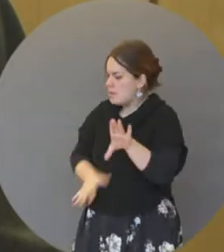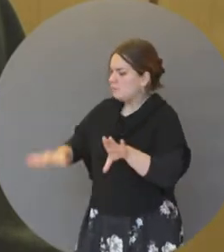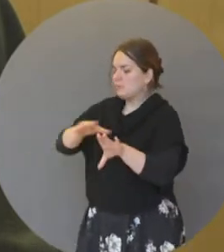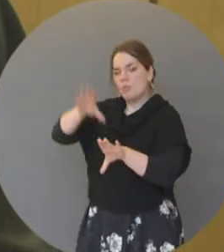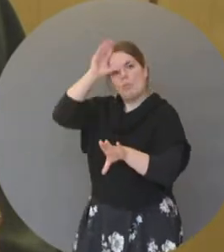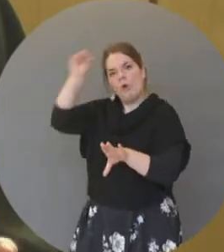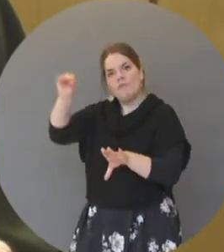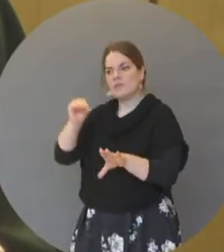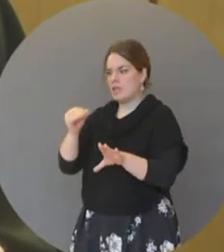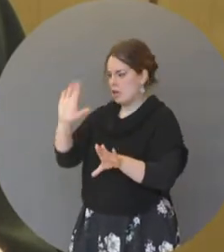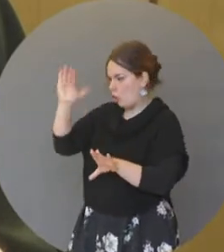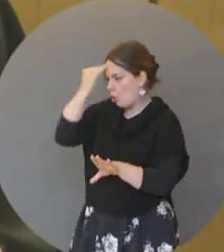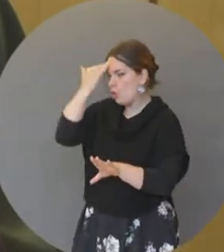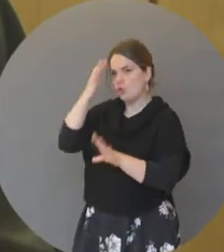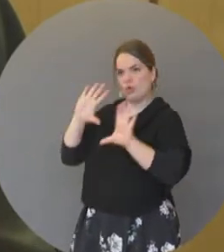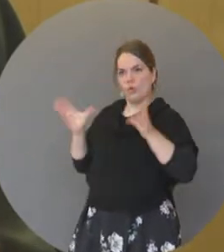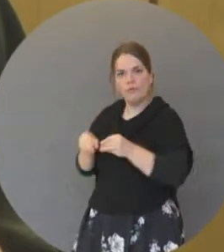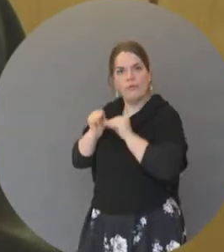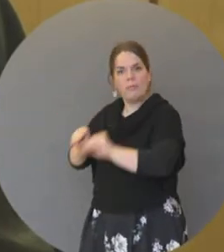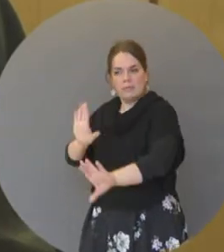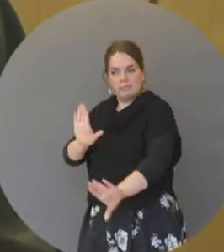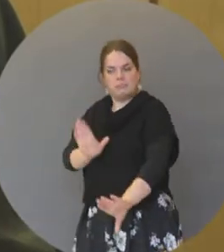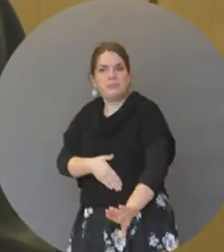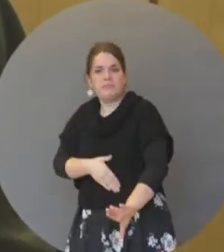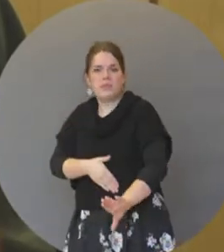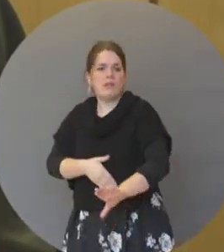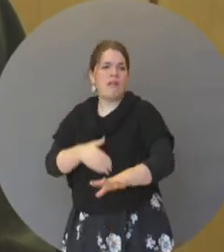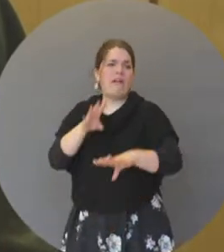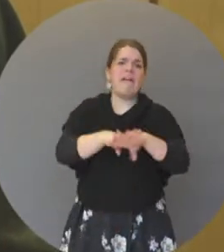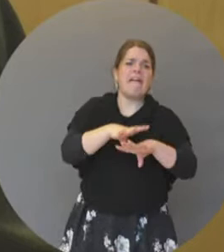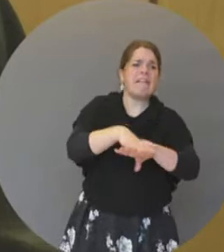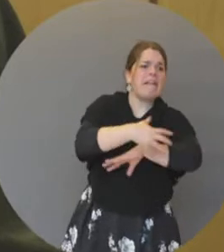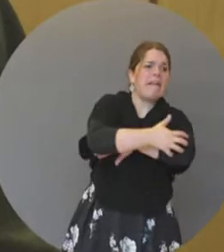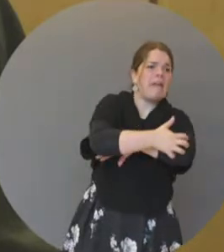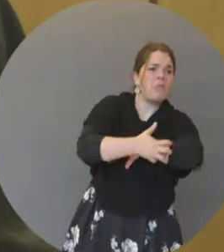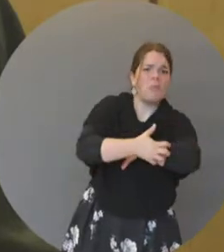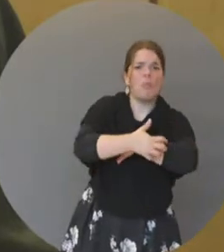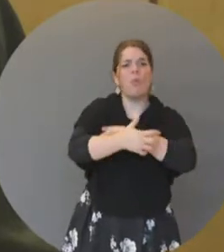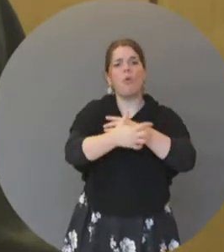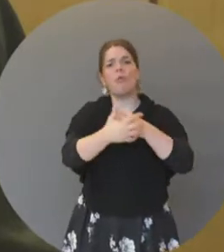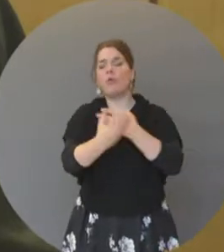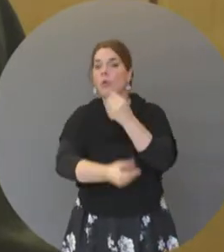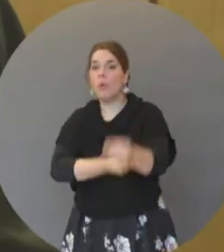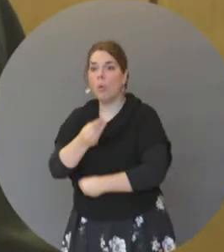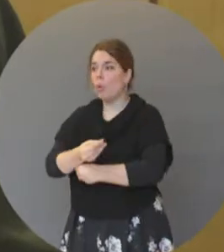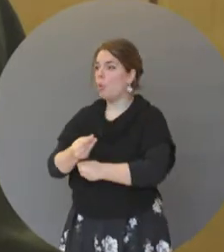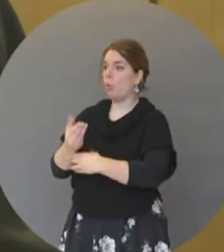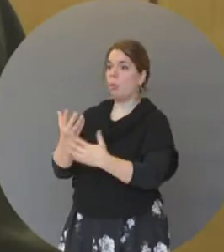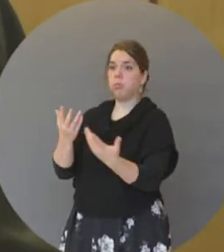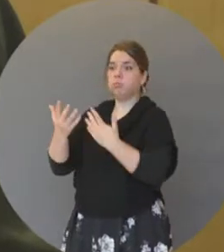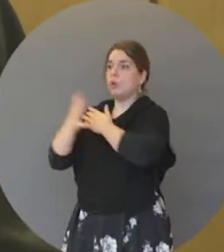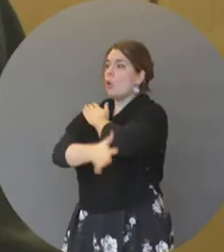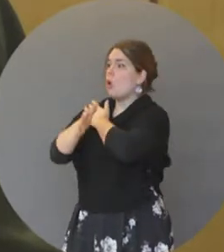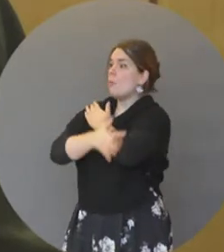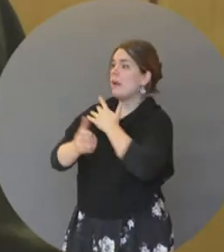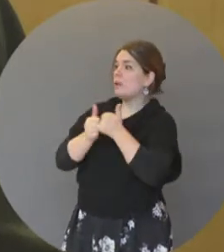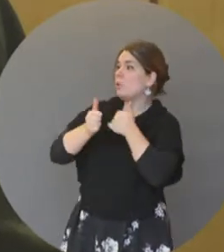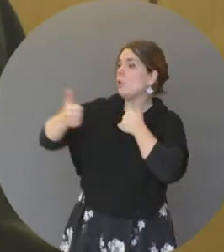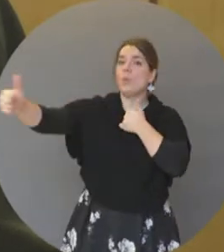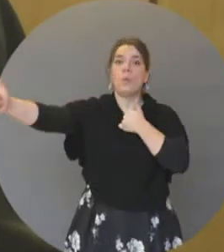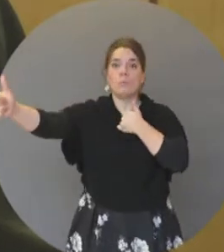qu'on soit dans un quartier populaire ou qu'on soit habitant dans la ruralité un service public qui